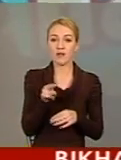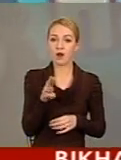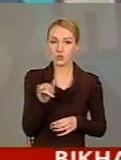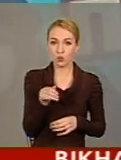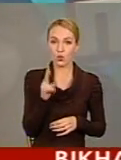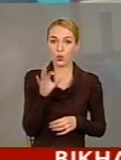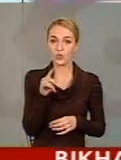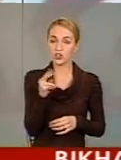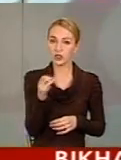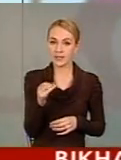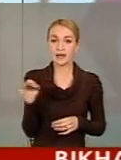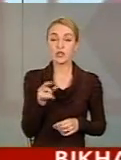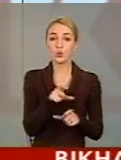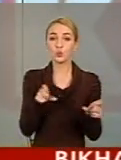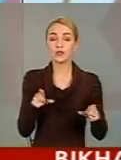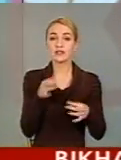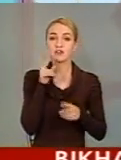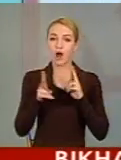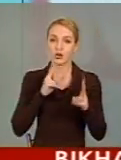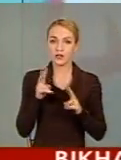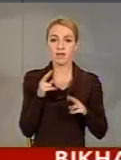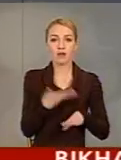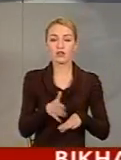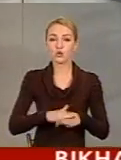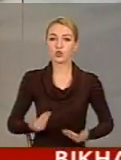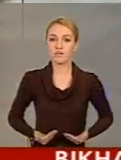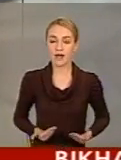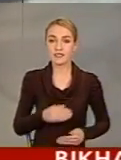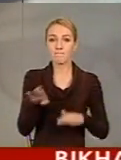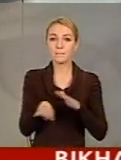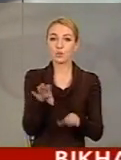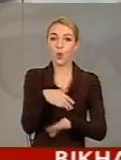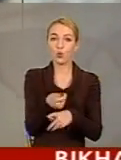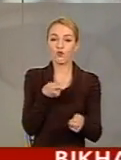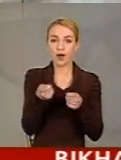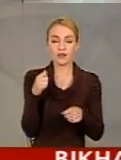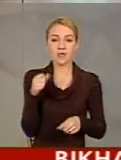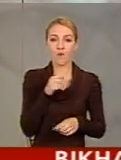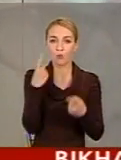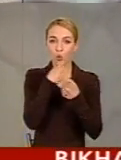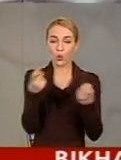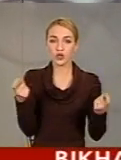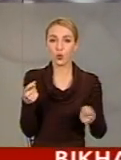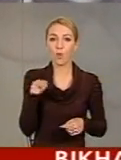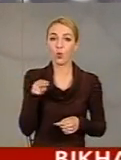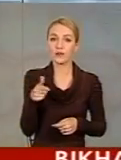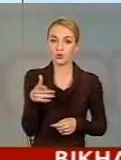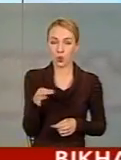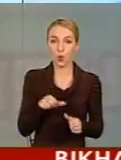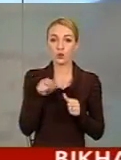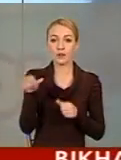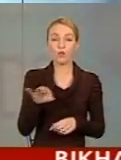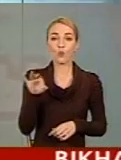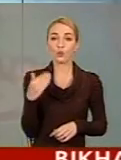козачки козицина і люди їм скаржаться як тяжко живеться під головуванням самопроголошеного Плотницького особливо про його